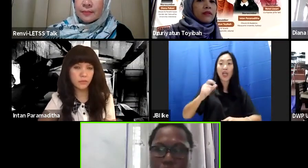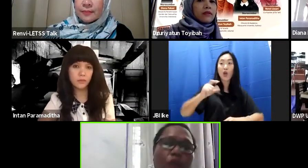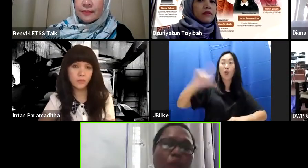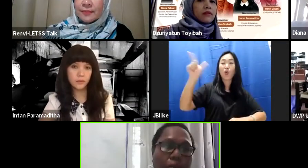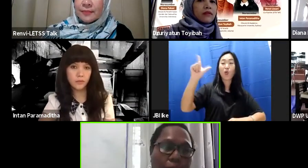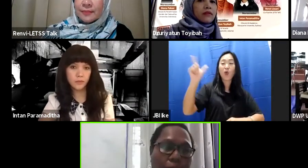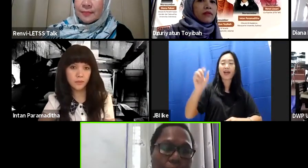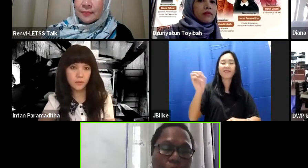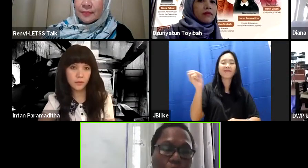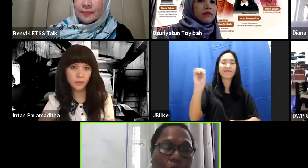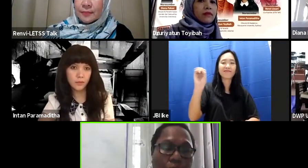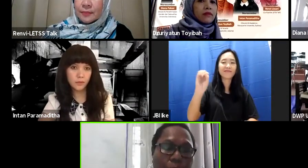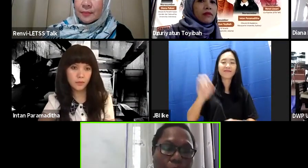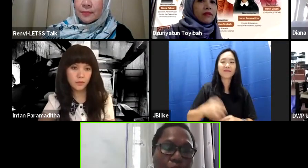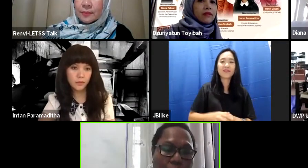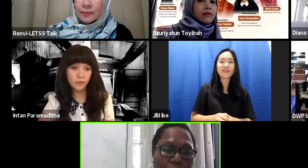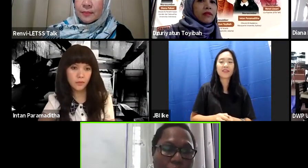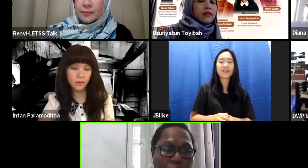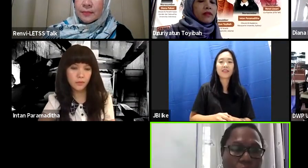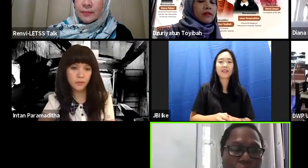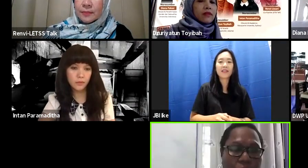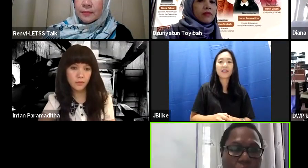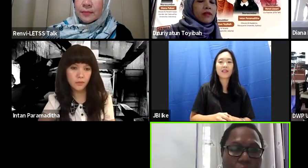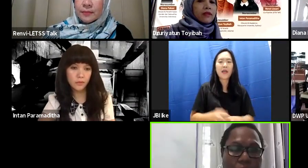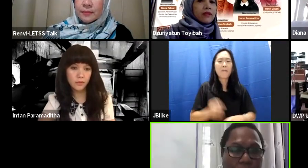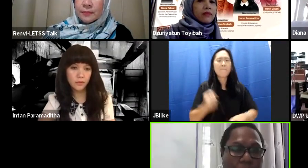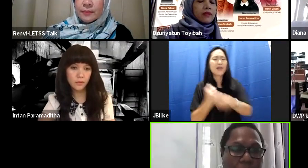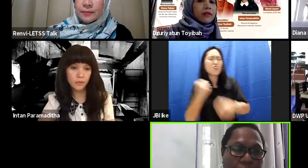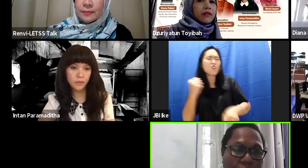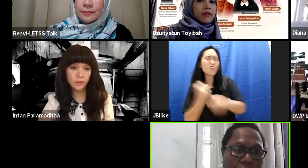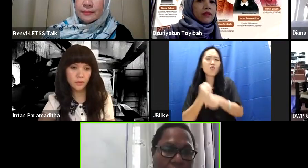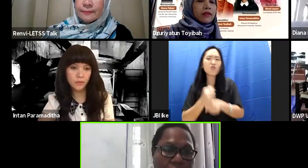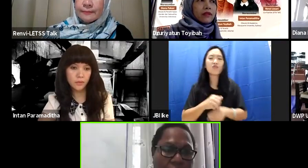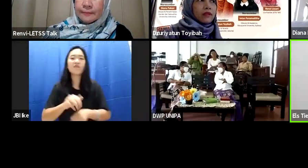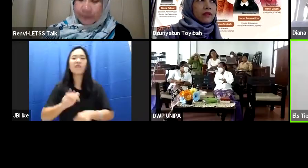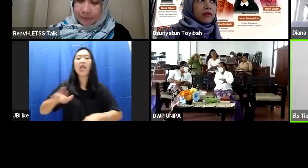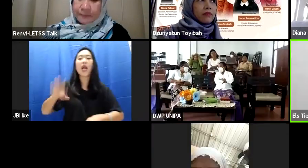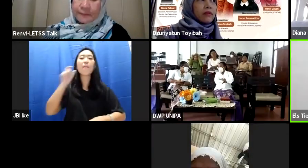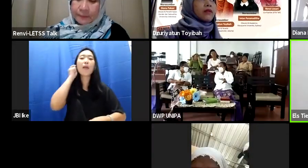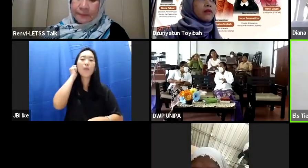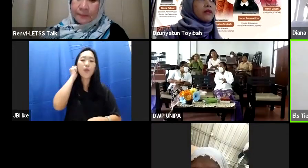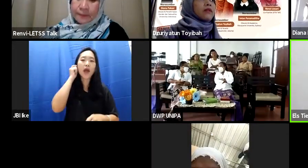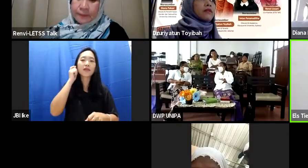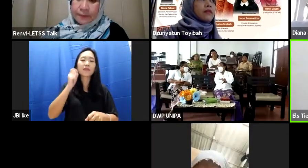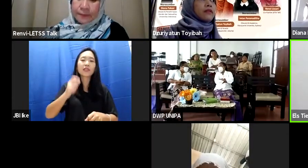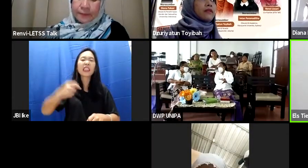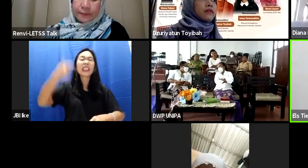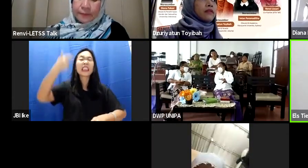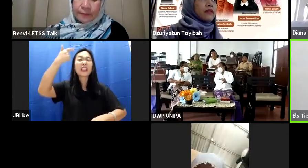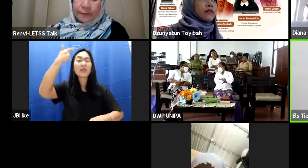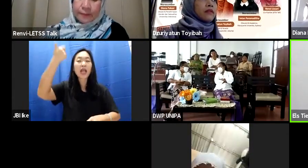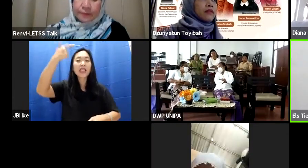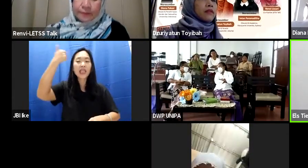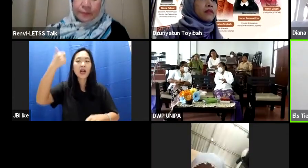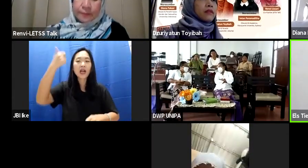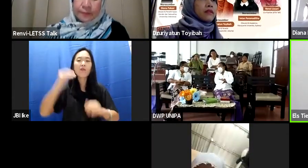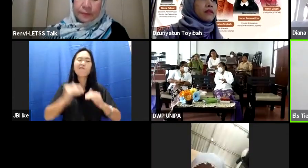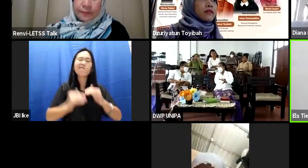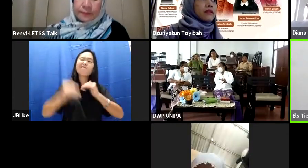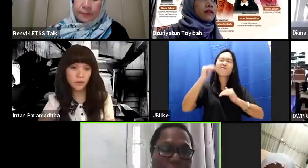itu mendorong anak perempuan untuk mencapai pendidikan tertinggi. Tetapi ada juga di